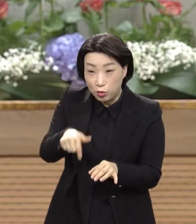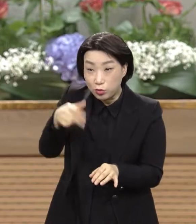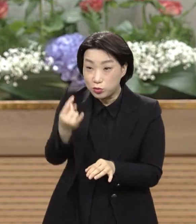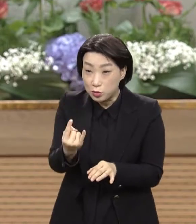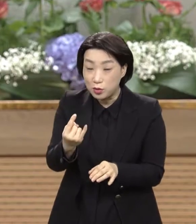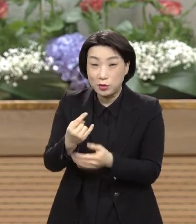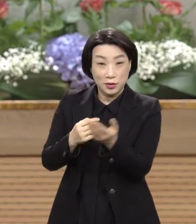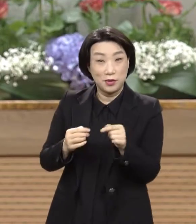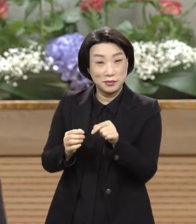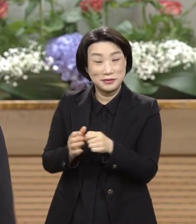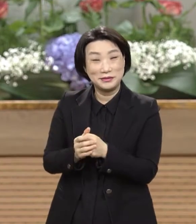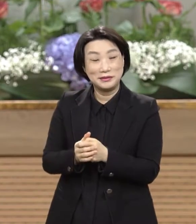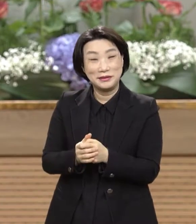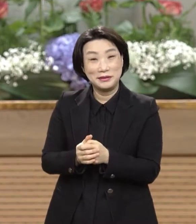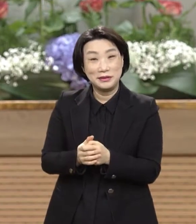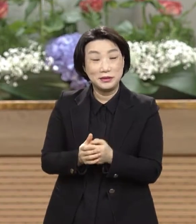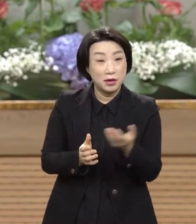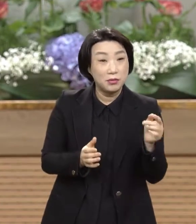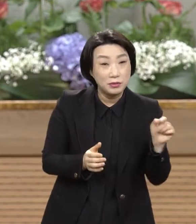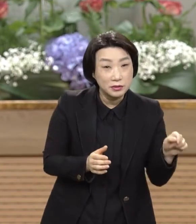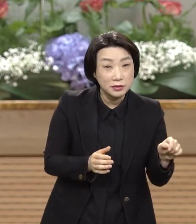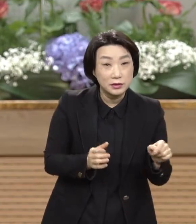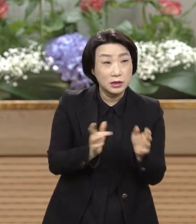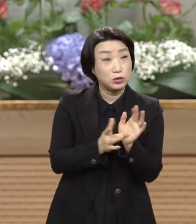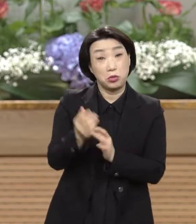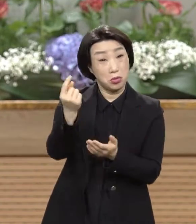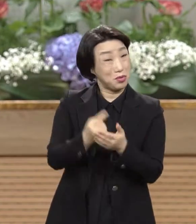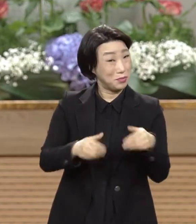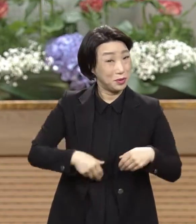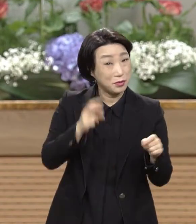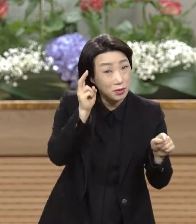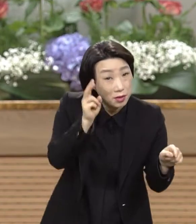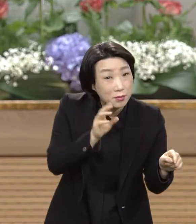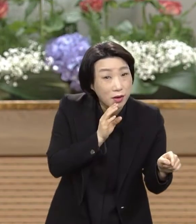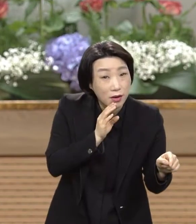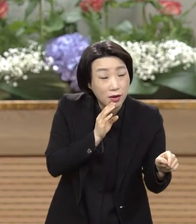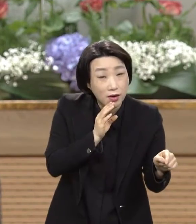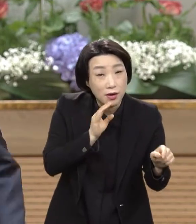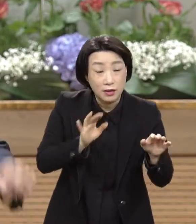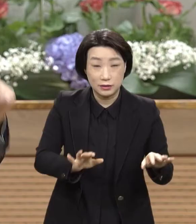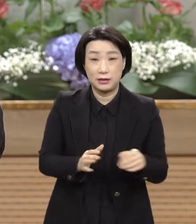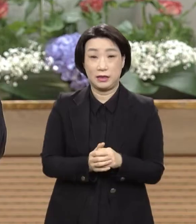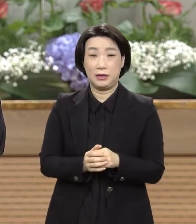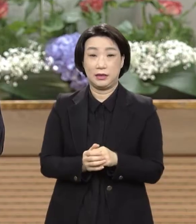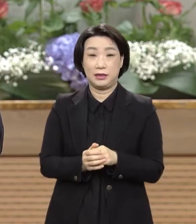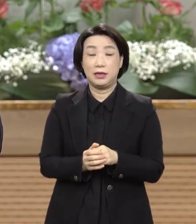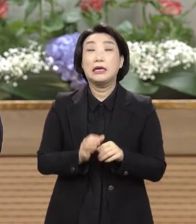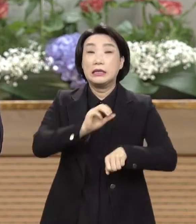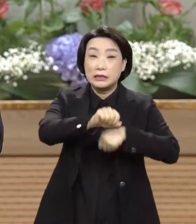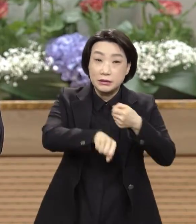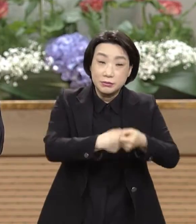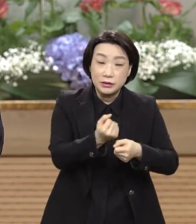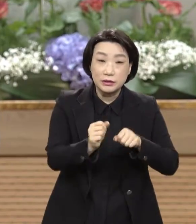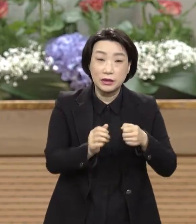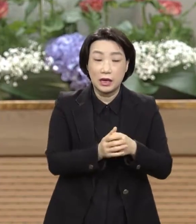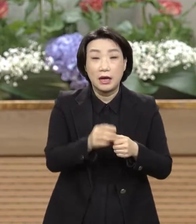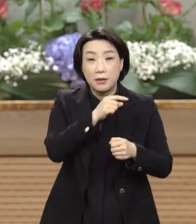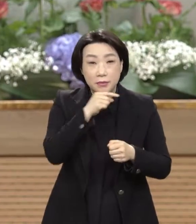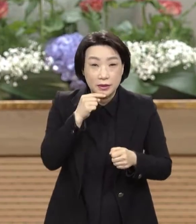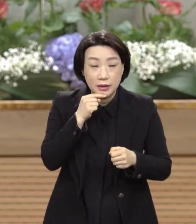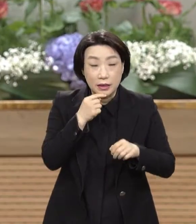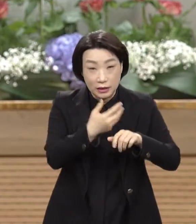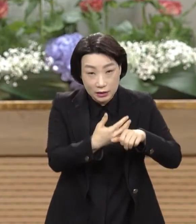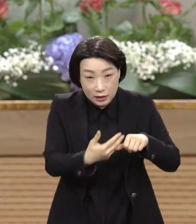피로 속죄받았다면, 뭐 예수 올 필요가 없죠. 그래서 짐승의